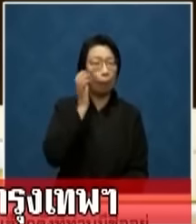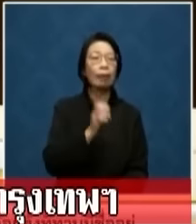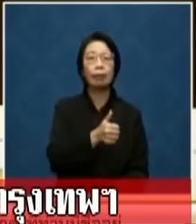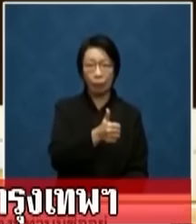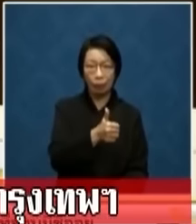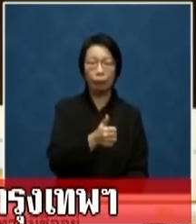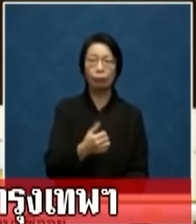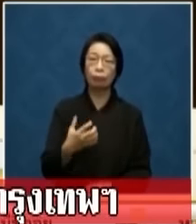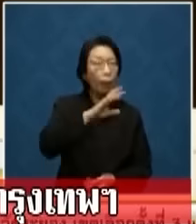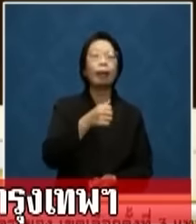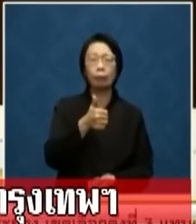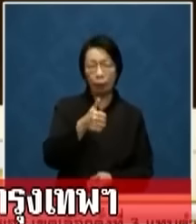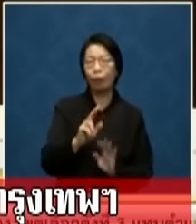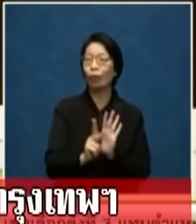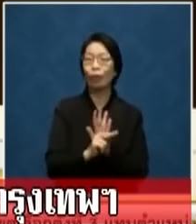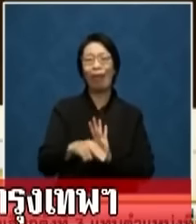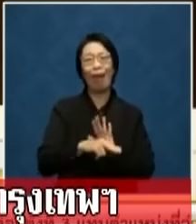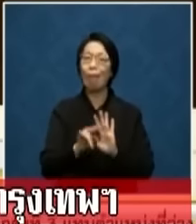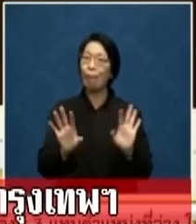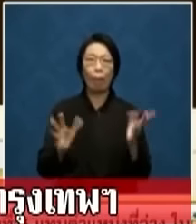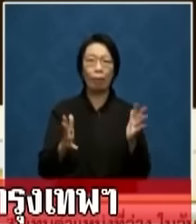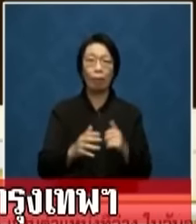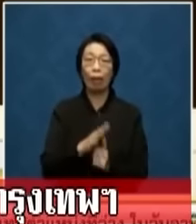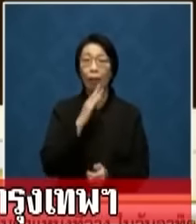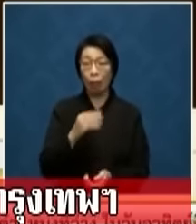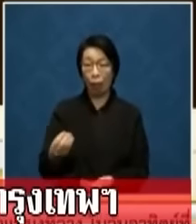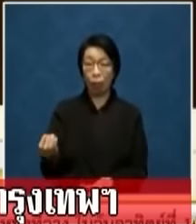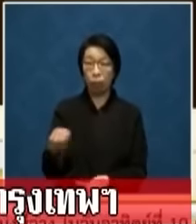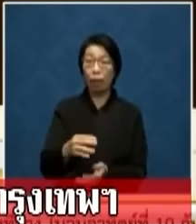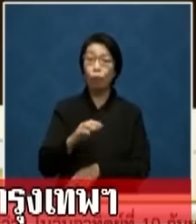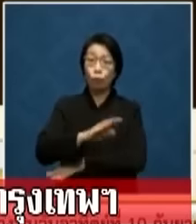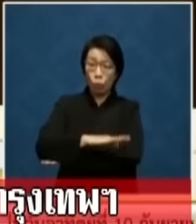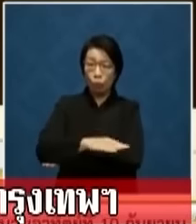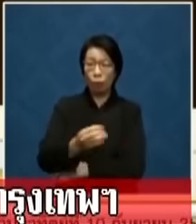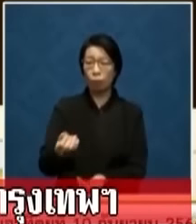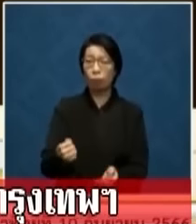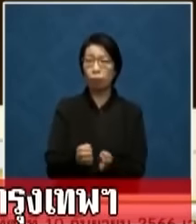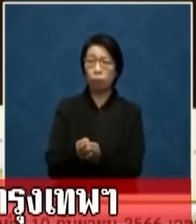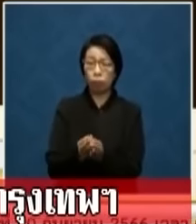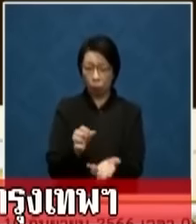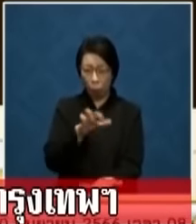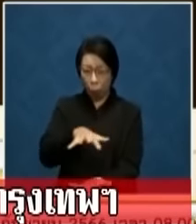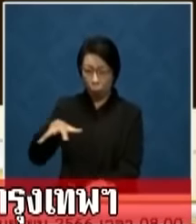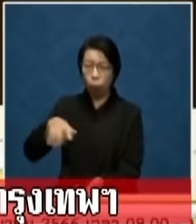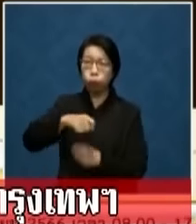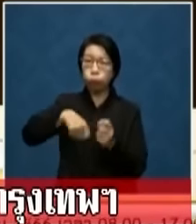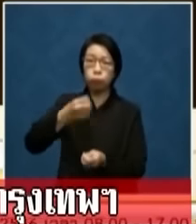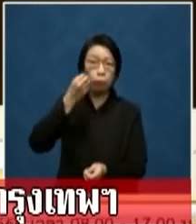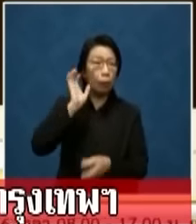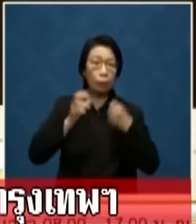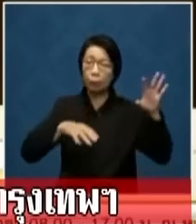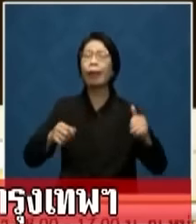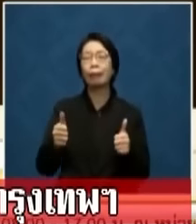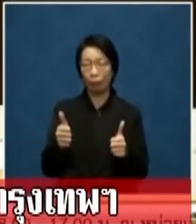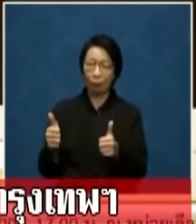ค่ะ ถ้าตอนเย็นอาหารเหลือทางเจ้าหน้าที่ก็ใส่ถุงอย่างที่ท่านพูดแล้วครับแล้วก็เอากลับบ้านกันนะ